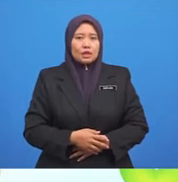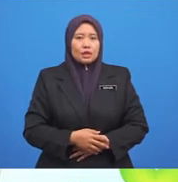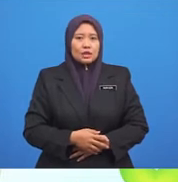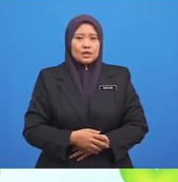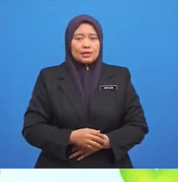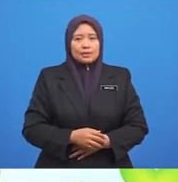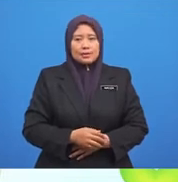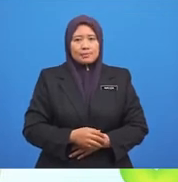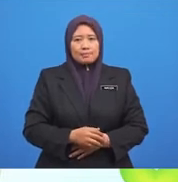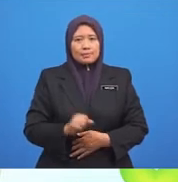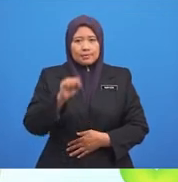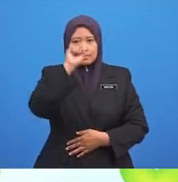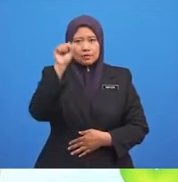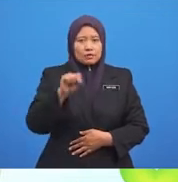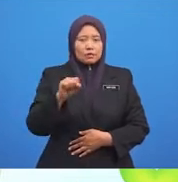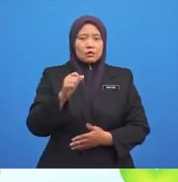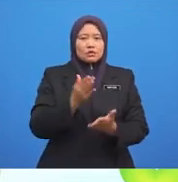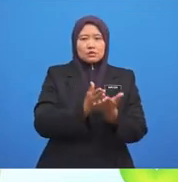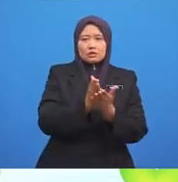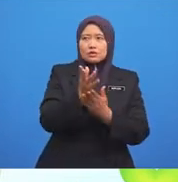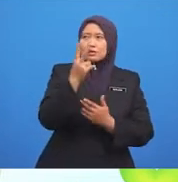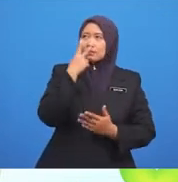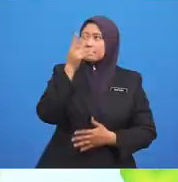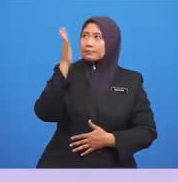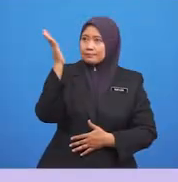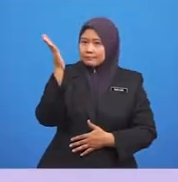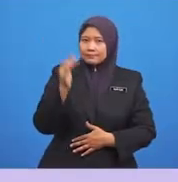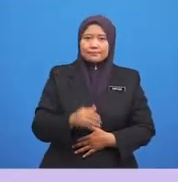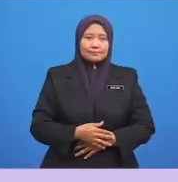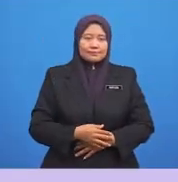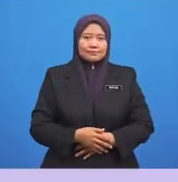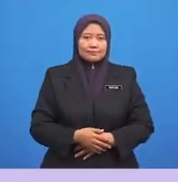pula, mari kita saksikan gambar seterusnya.